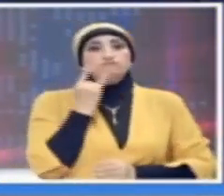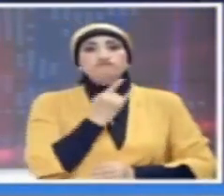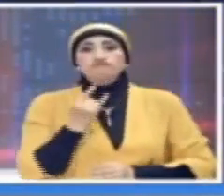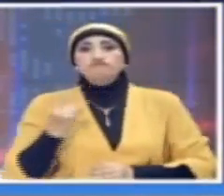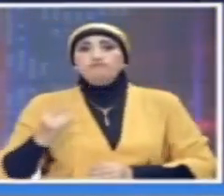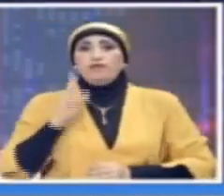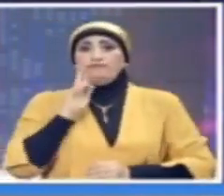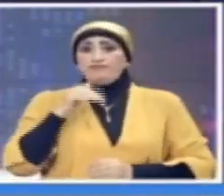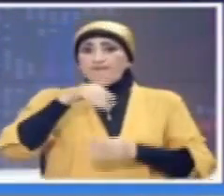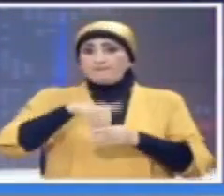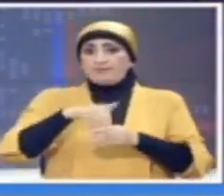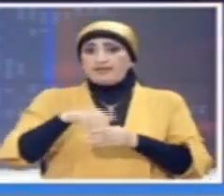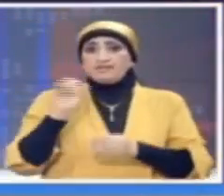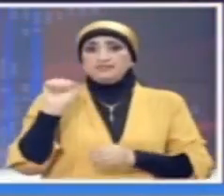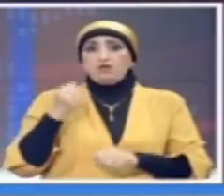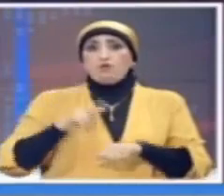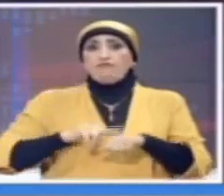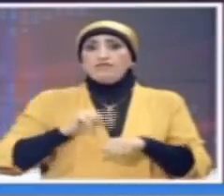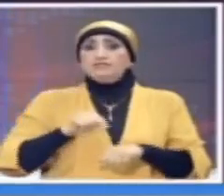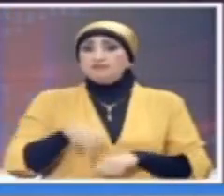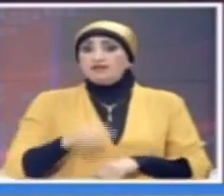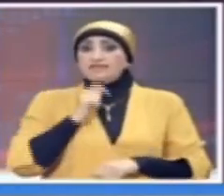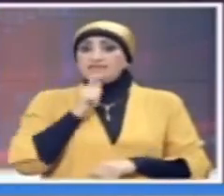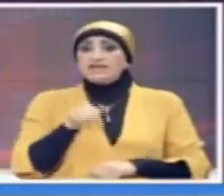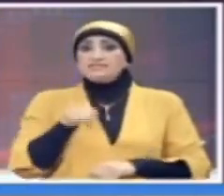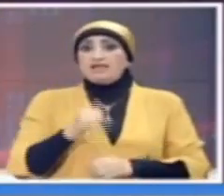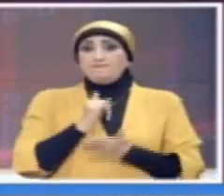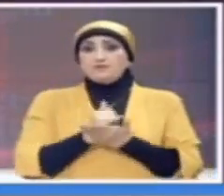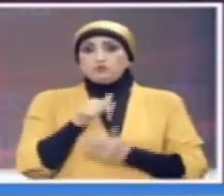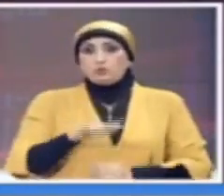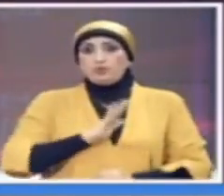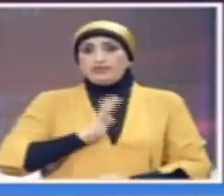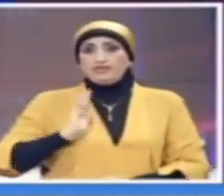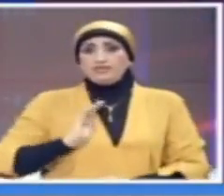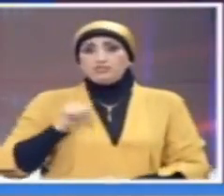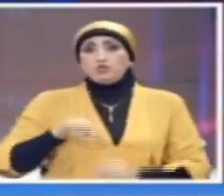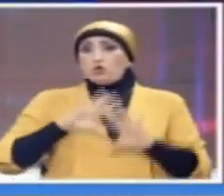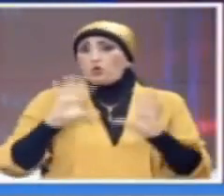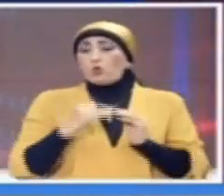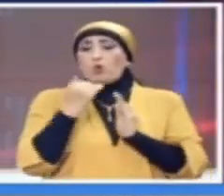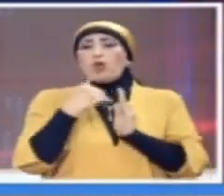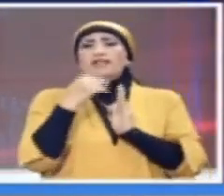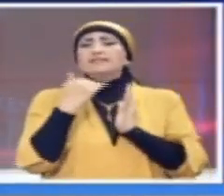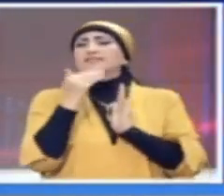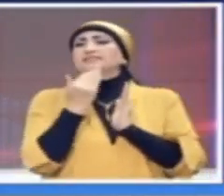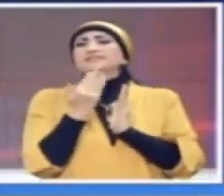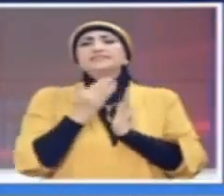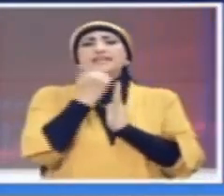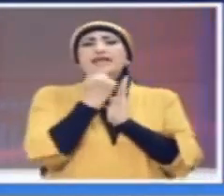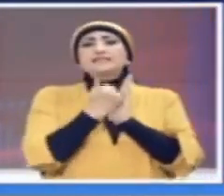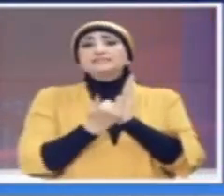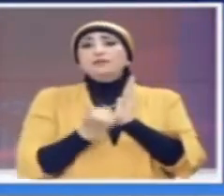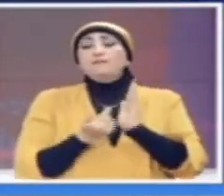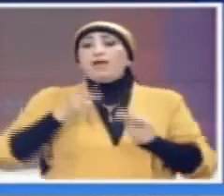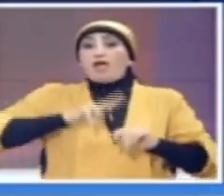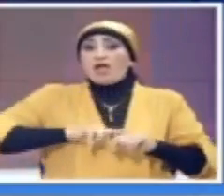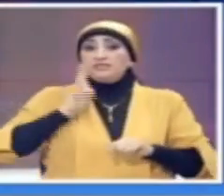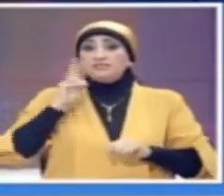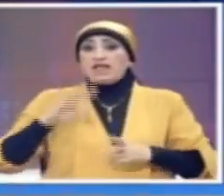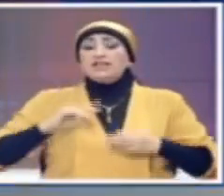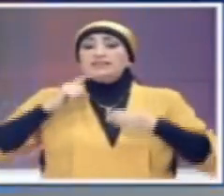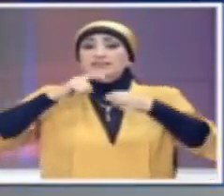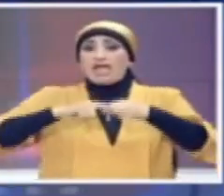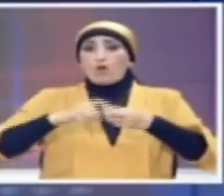من انتخابات مجلس النواب. وفي هذا الإطار اتخذت القيادة العامة للقوات المسلحة جميع الترتيبات والإجراءات